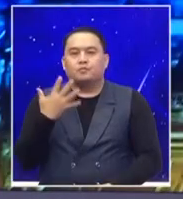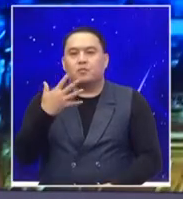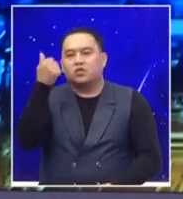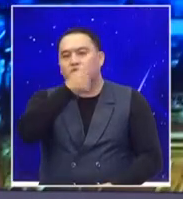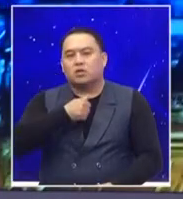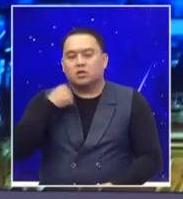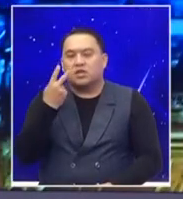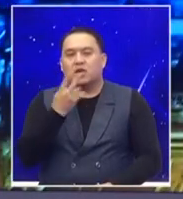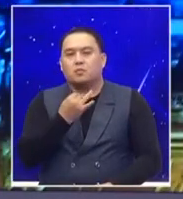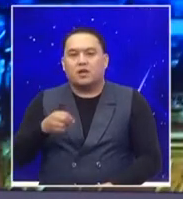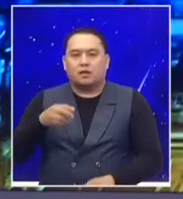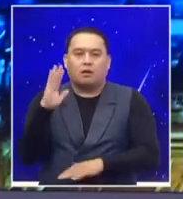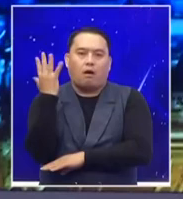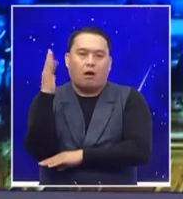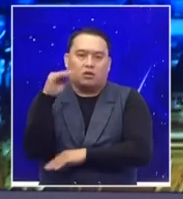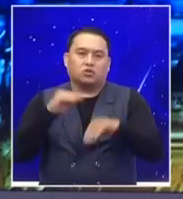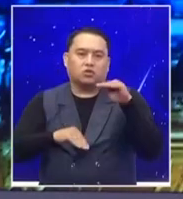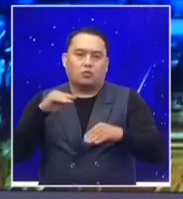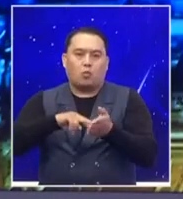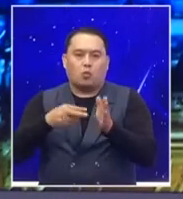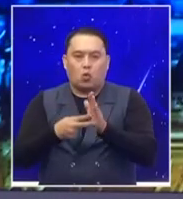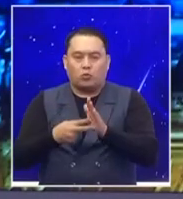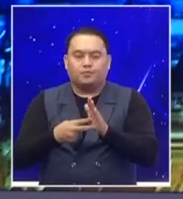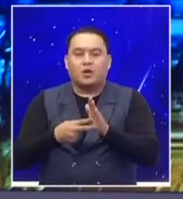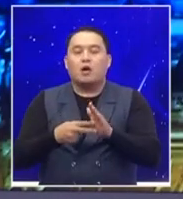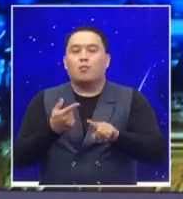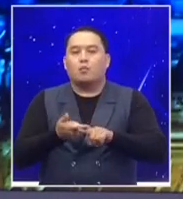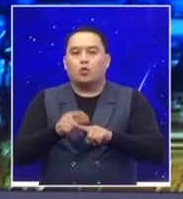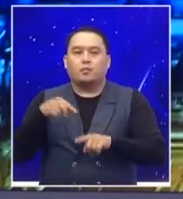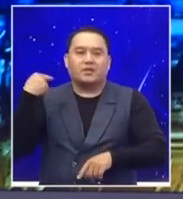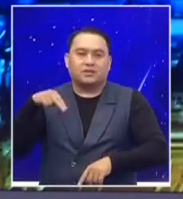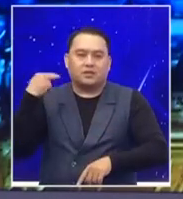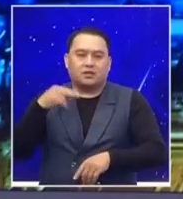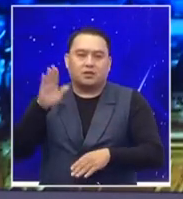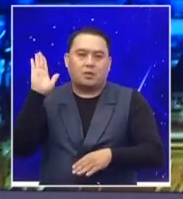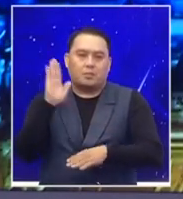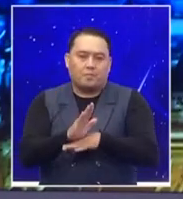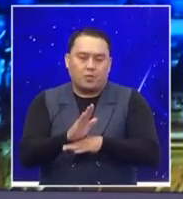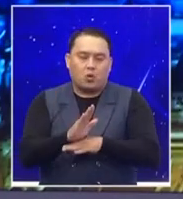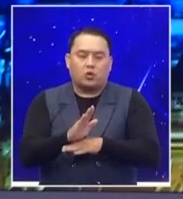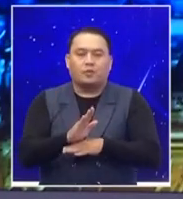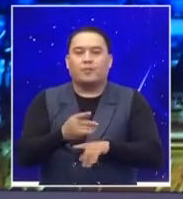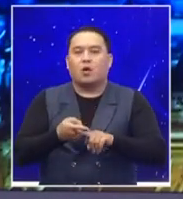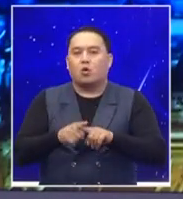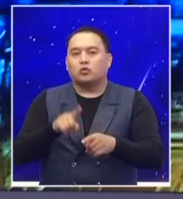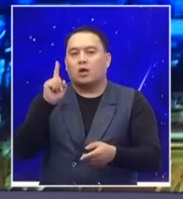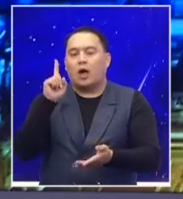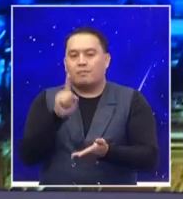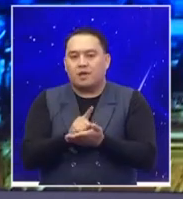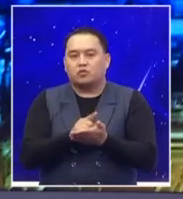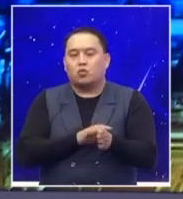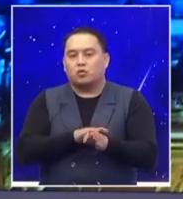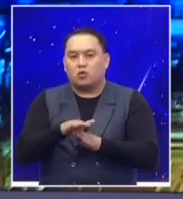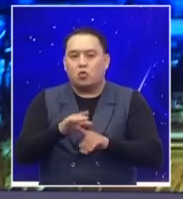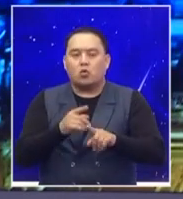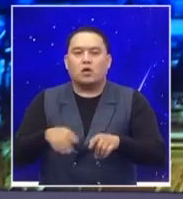5 жылда 2 миллиард ағаш республика көлемінде егілуі тиіс. Бұл президент Тоқаевтың биылғы жолдауында көрсетілген міндет. Экологияны